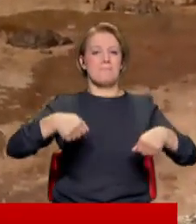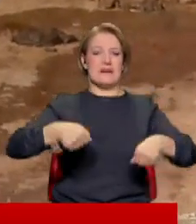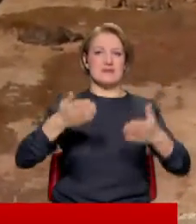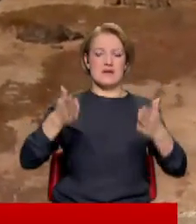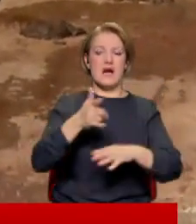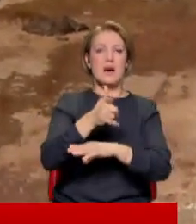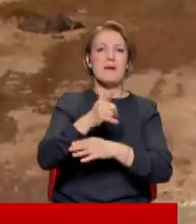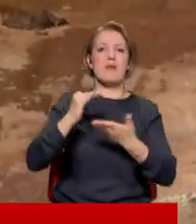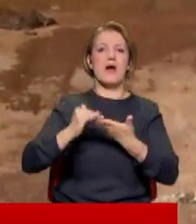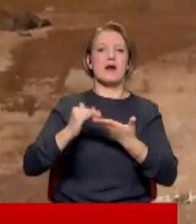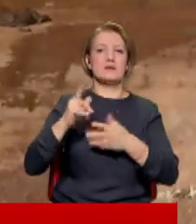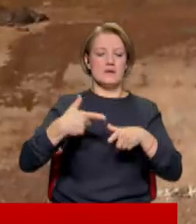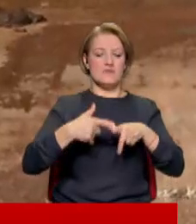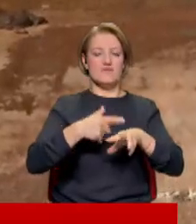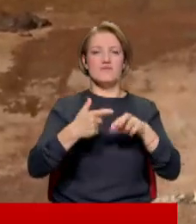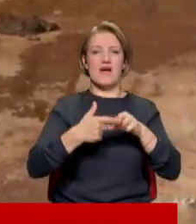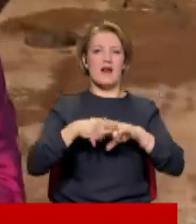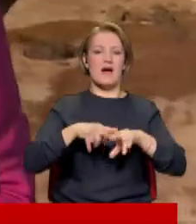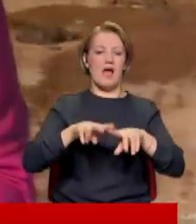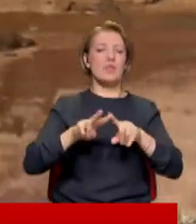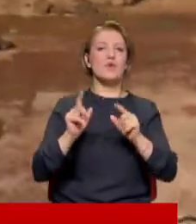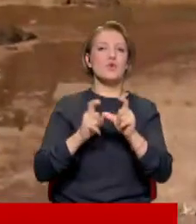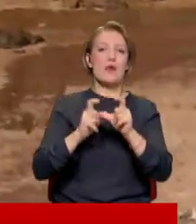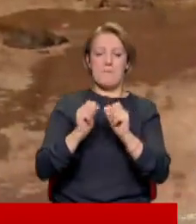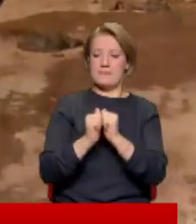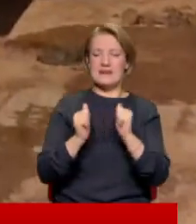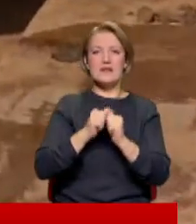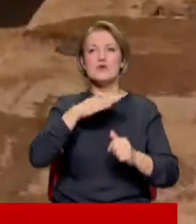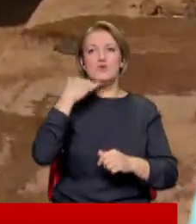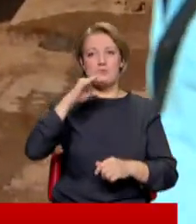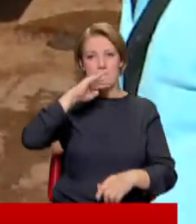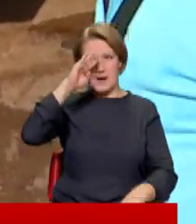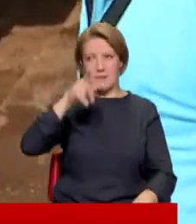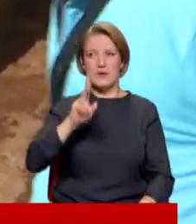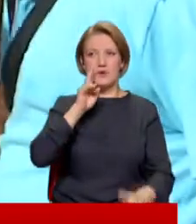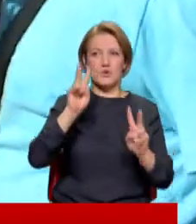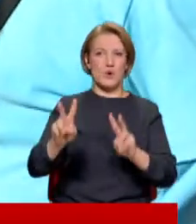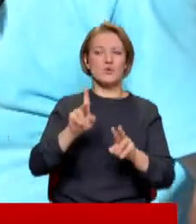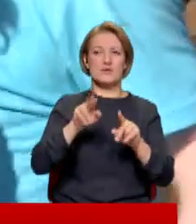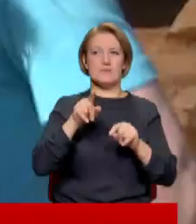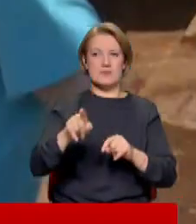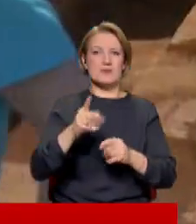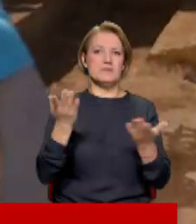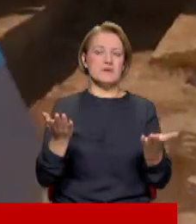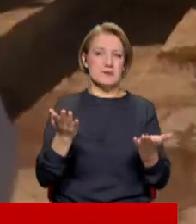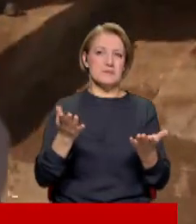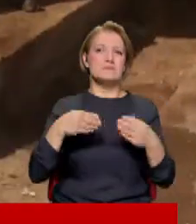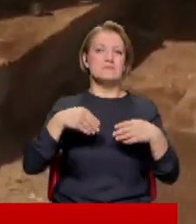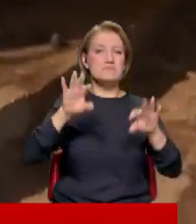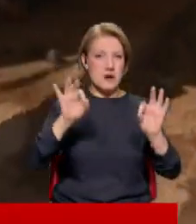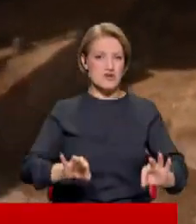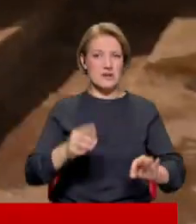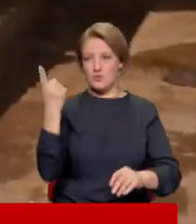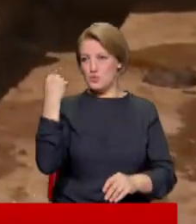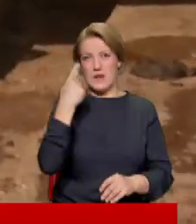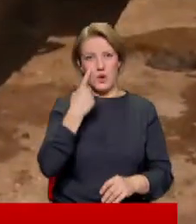de kameraman arkadaşım Ferhan Güler'le birlikte Kurban Bayramı gördüğünüz gibi hareketli aslında başladı.